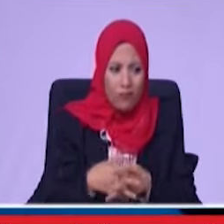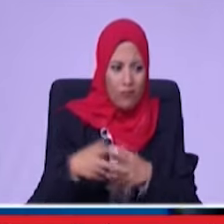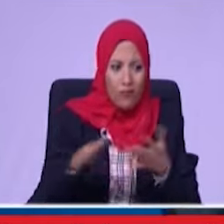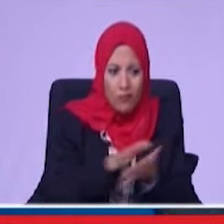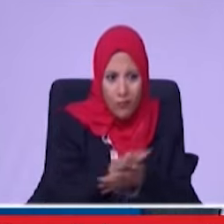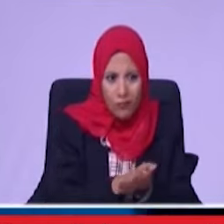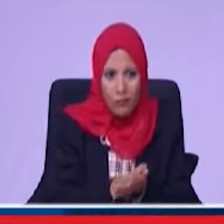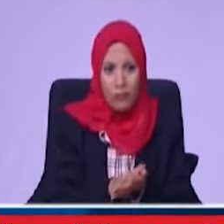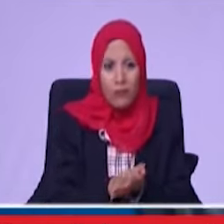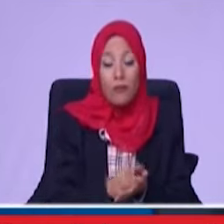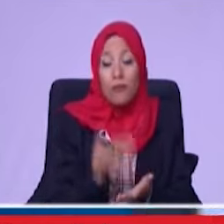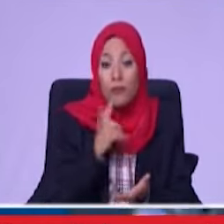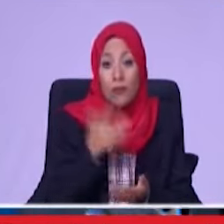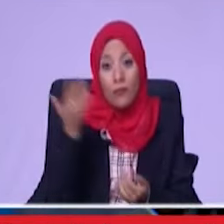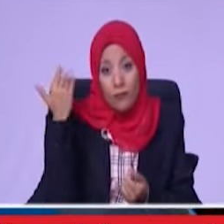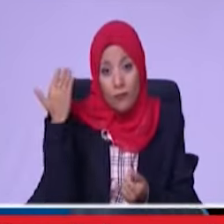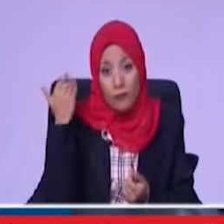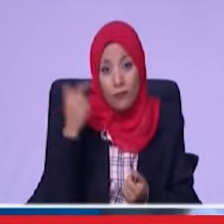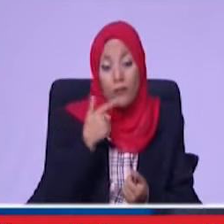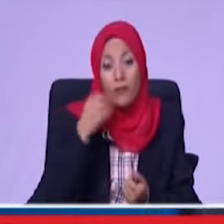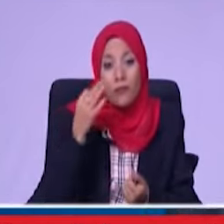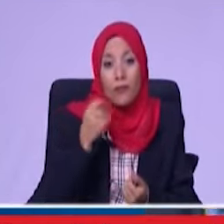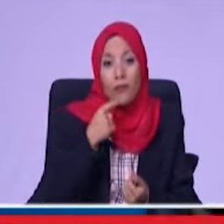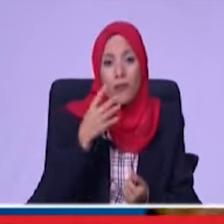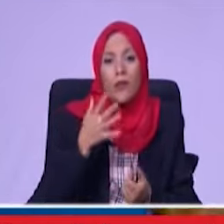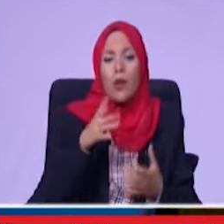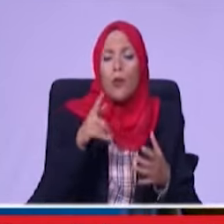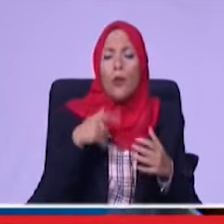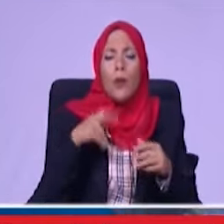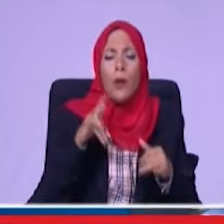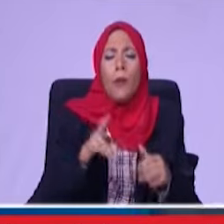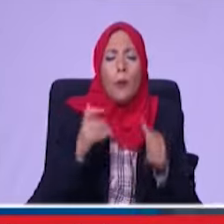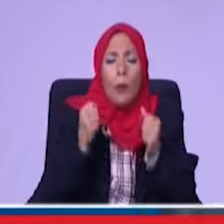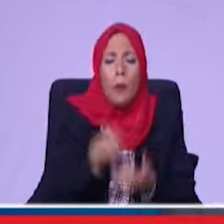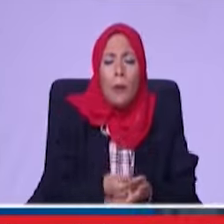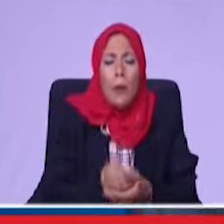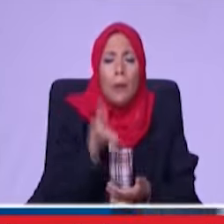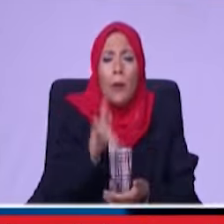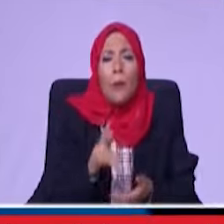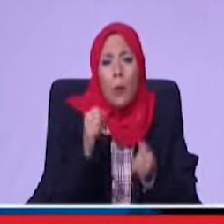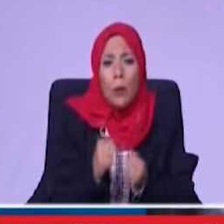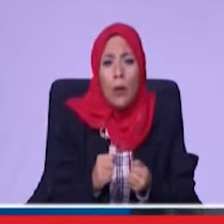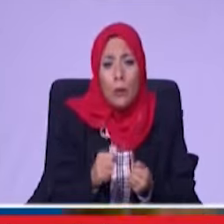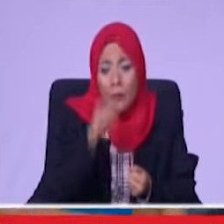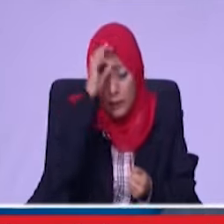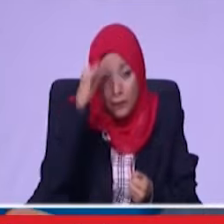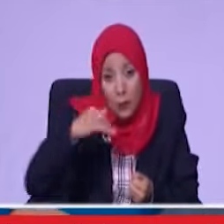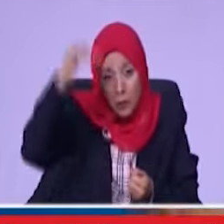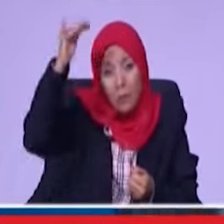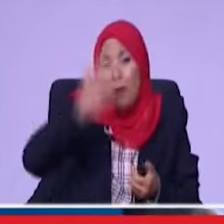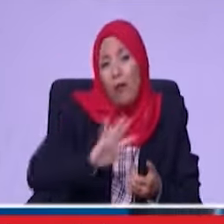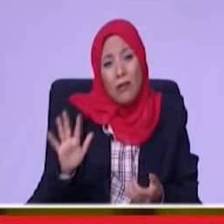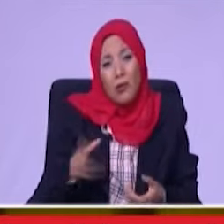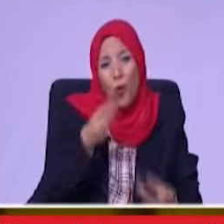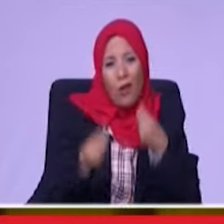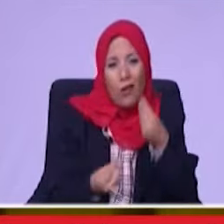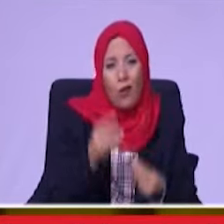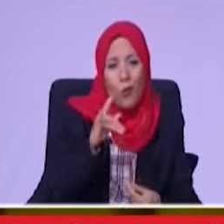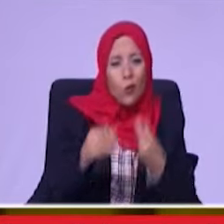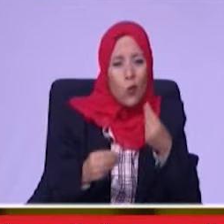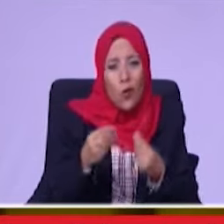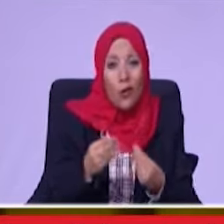تقل. فدون الحلم لأنهم غاليين قوي، دون الحلم لأن هم منزلتهم كبيرة قوي،